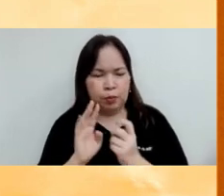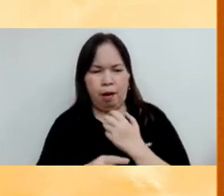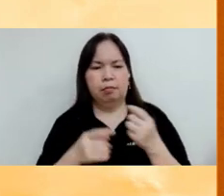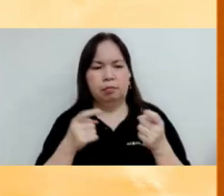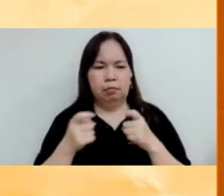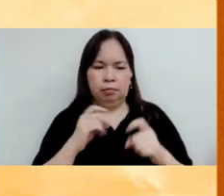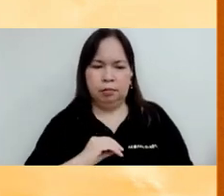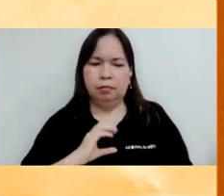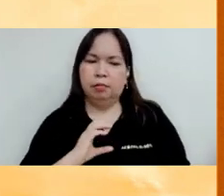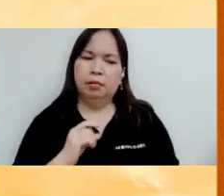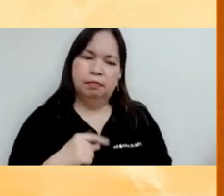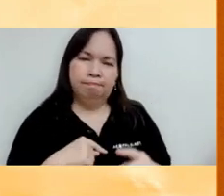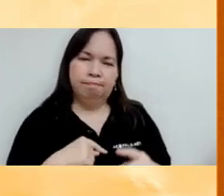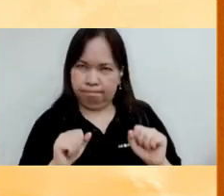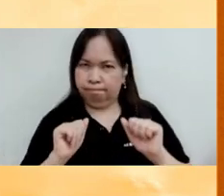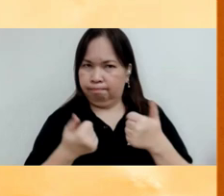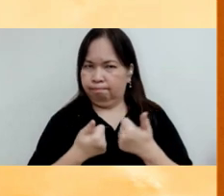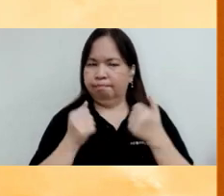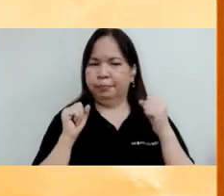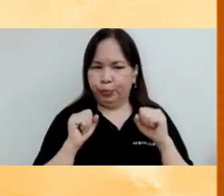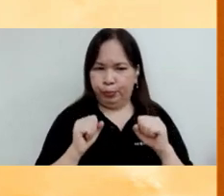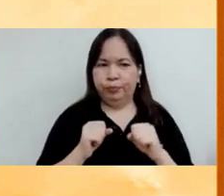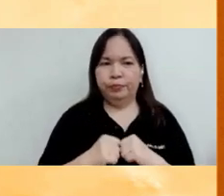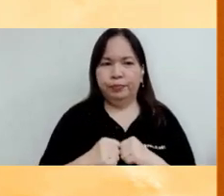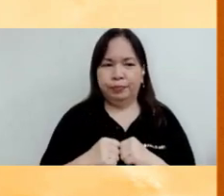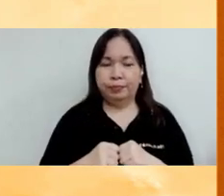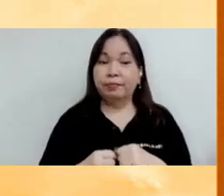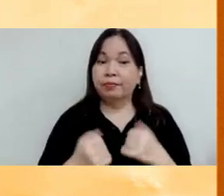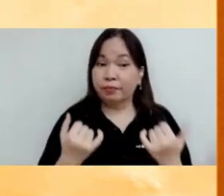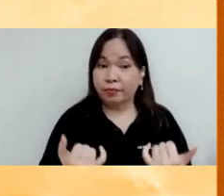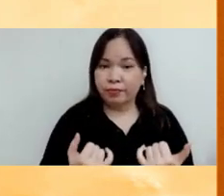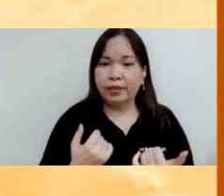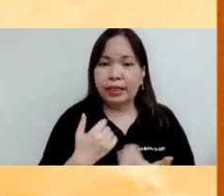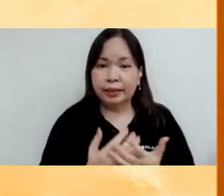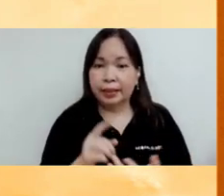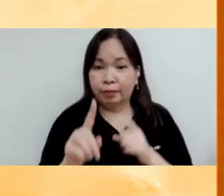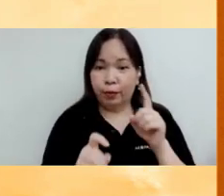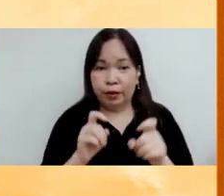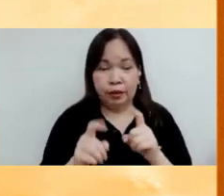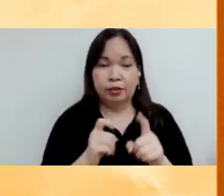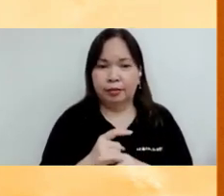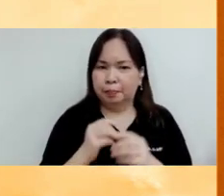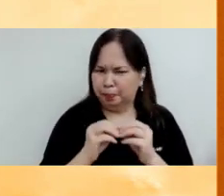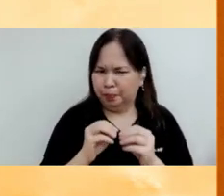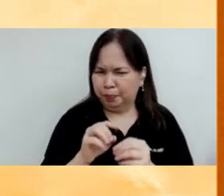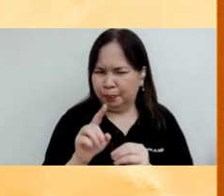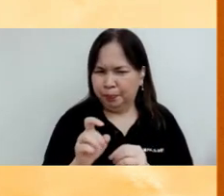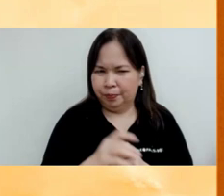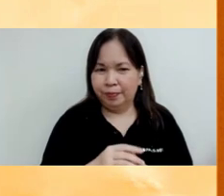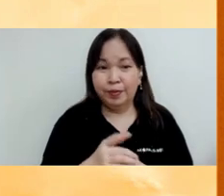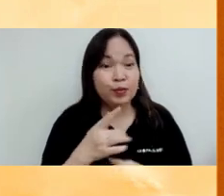individual upang harapin ang pagsubok na ito. Ngayon, ilang katanungan para sa inyo. Kumusta ka